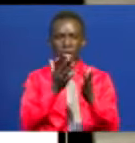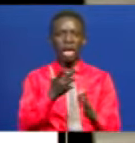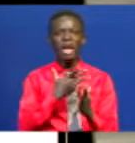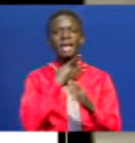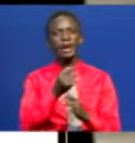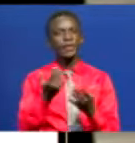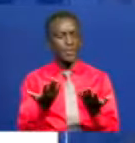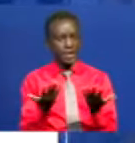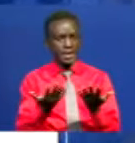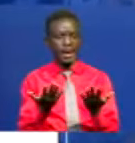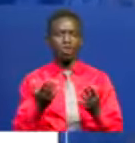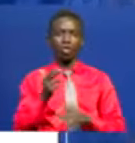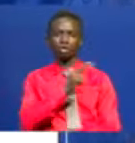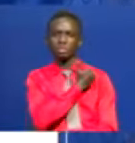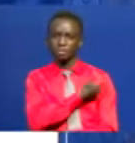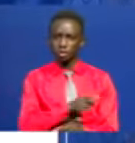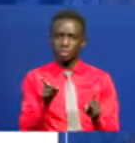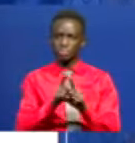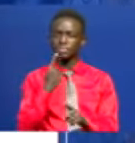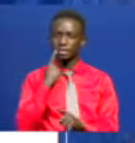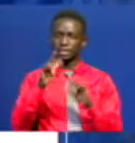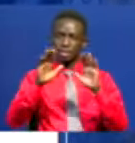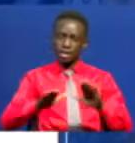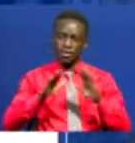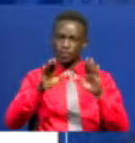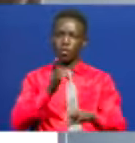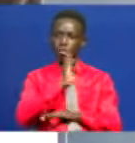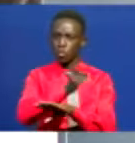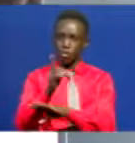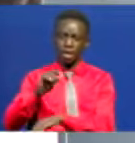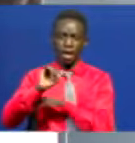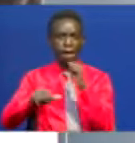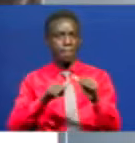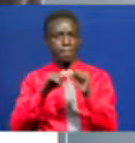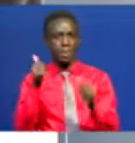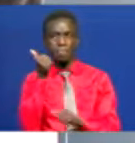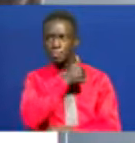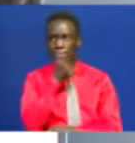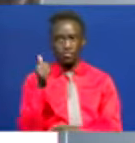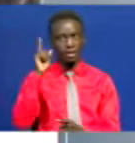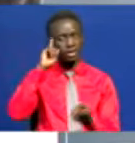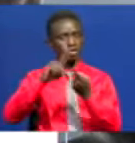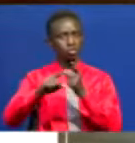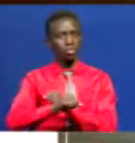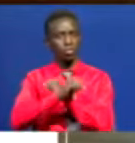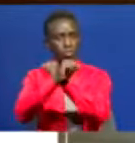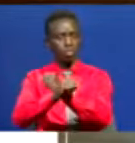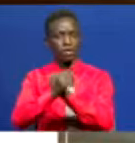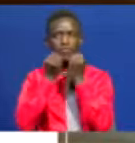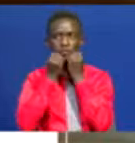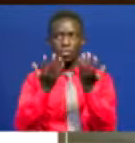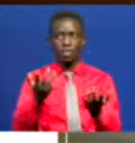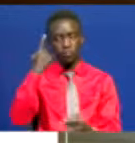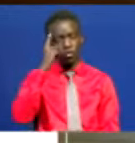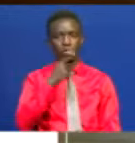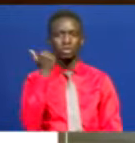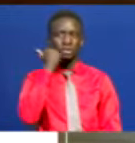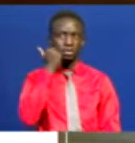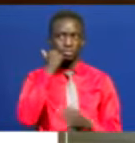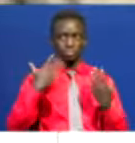changamoto kuzingatia uwajibikaji wa hali ya juu kuhusu usiri na uadilifu ili kulinda siri za wagonjwa. Just imagine if you ever went